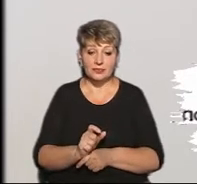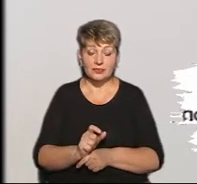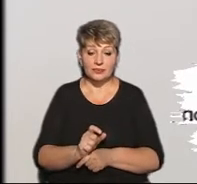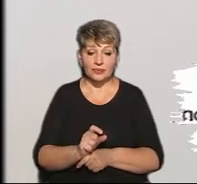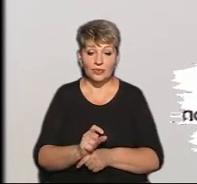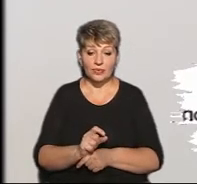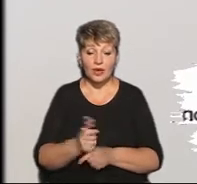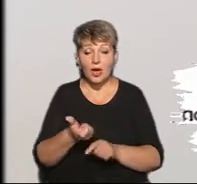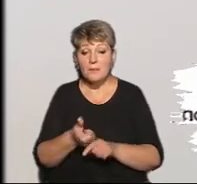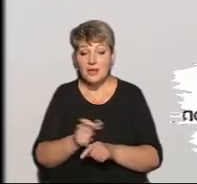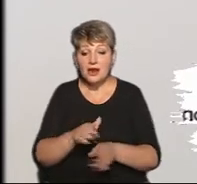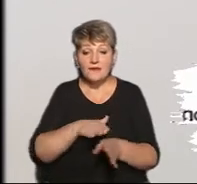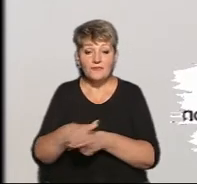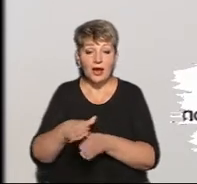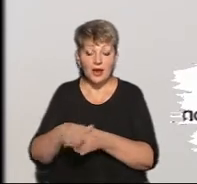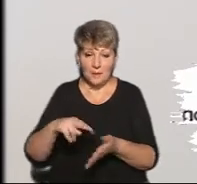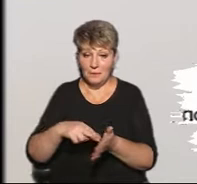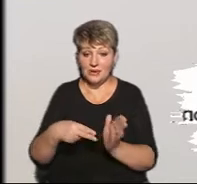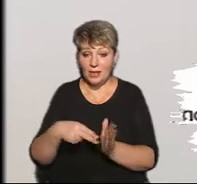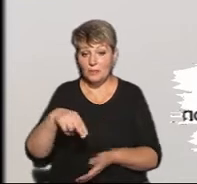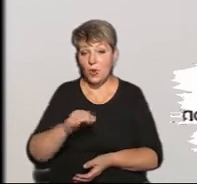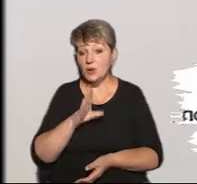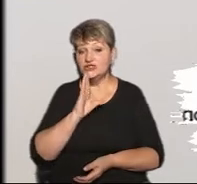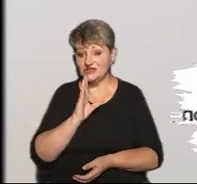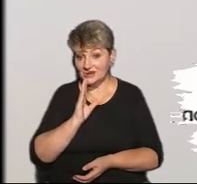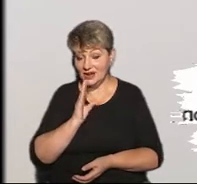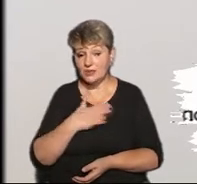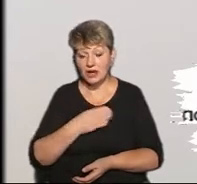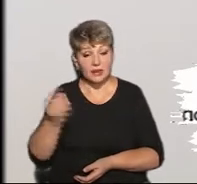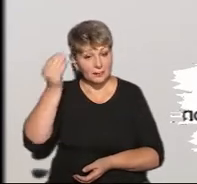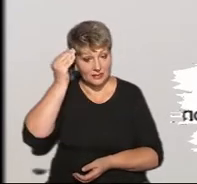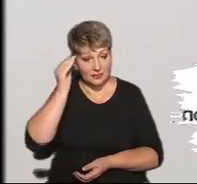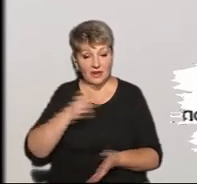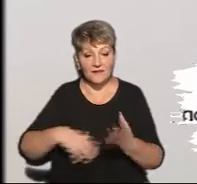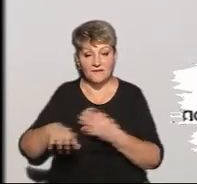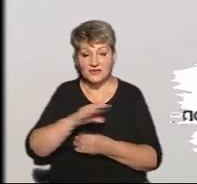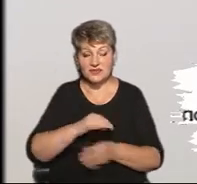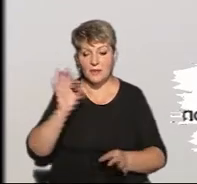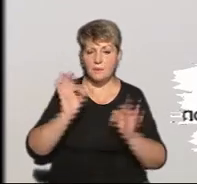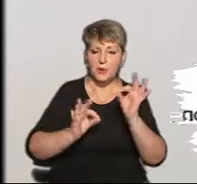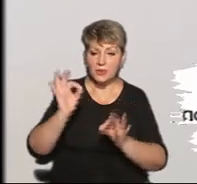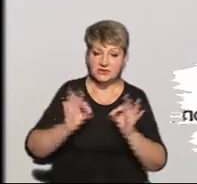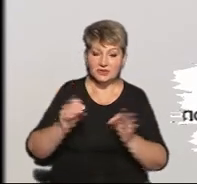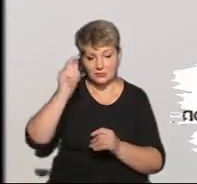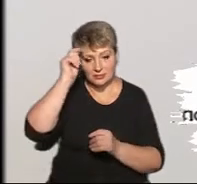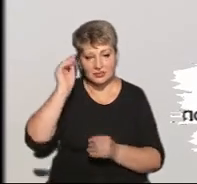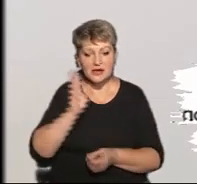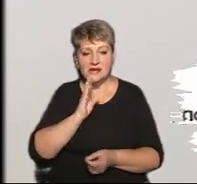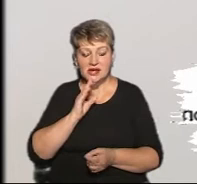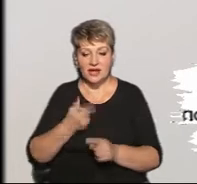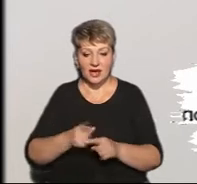як то кажуть, перевиконали, можливо, навіть план по жінках. Хоча, на нашу думку, ці всі квоти – це насправді